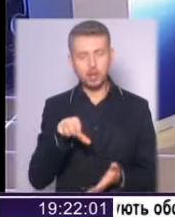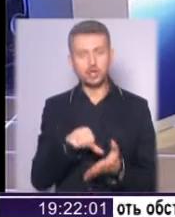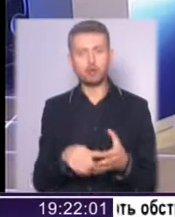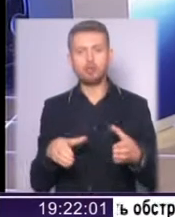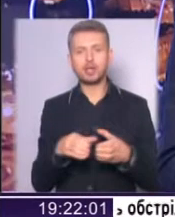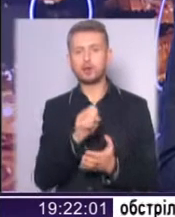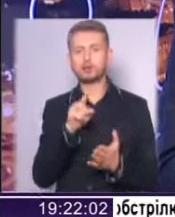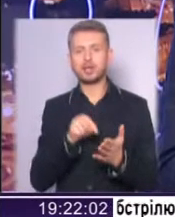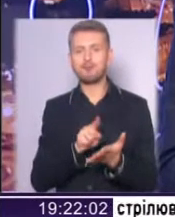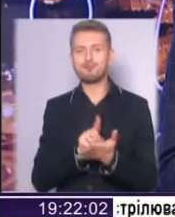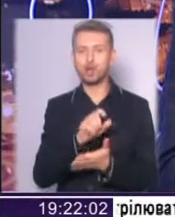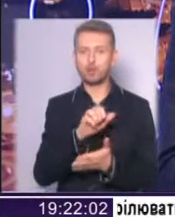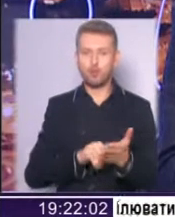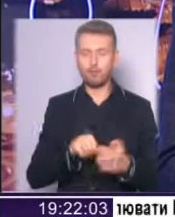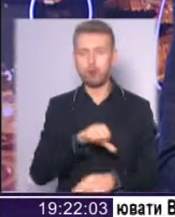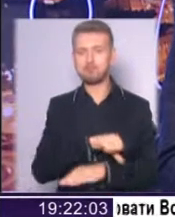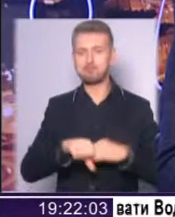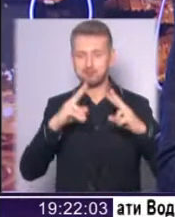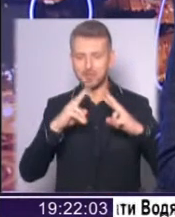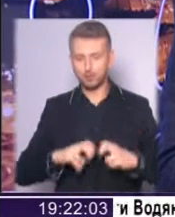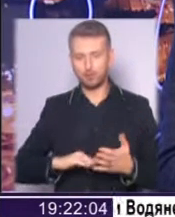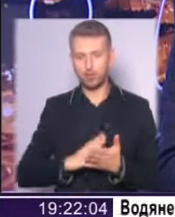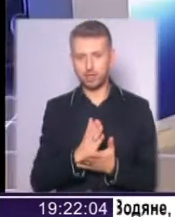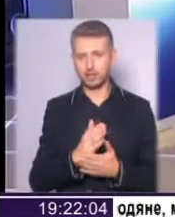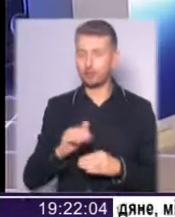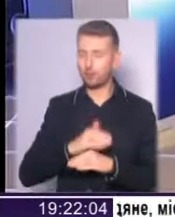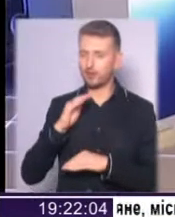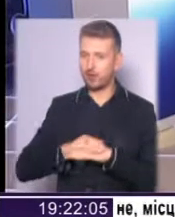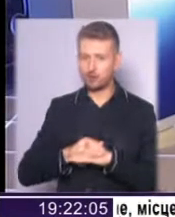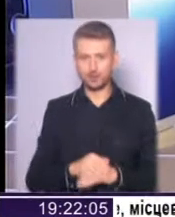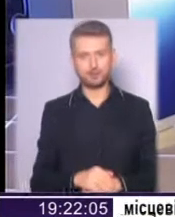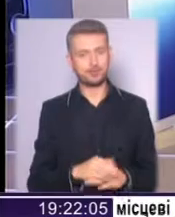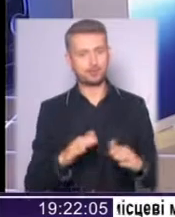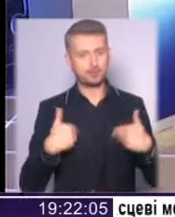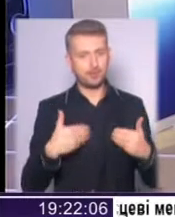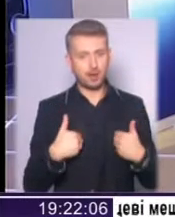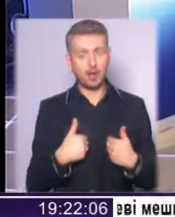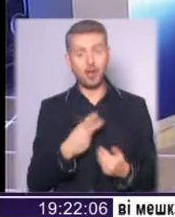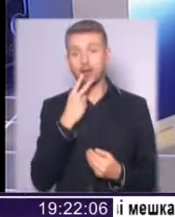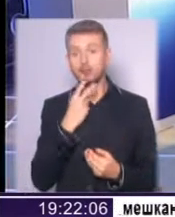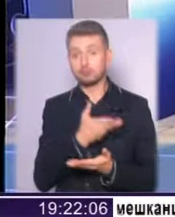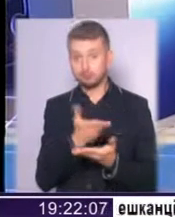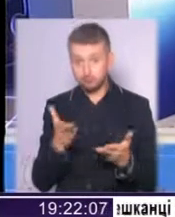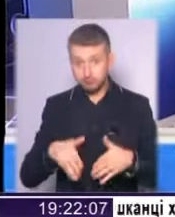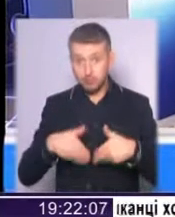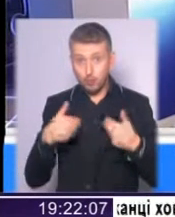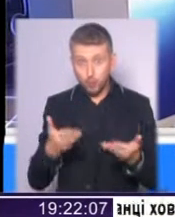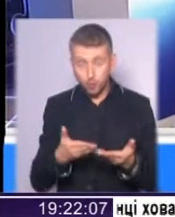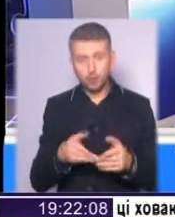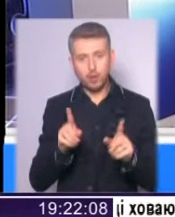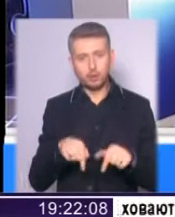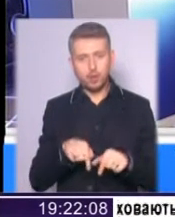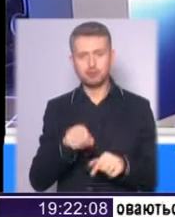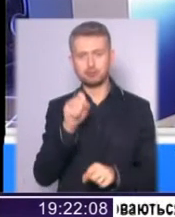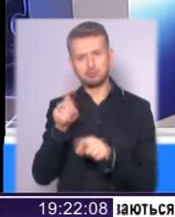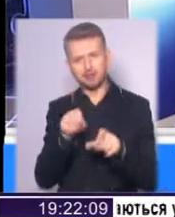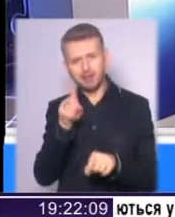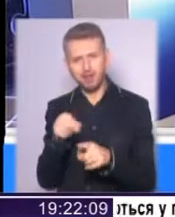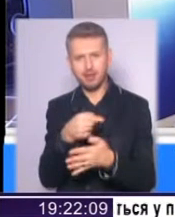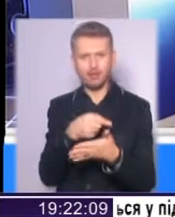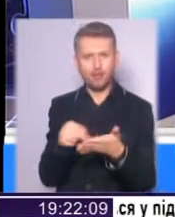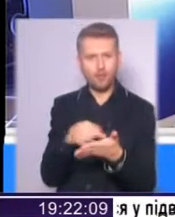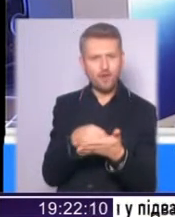митної політики. Добрий вам вечір. Доброго вечора. Глядачам пропоную долучатися зі своїми запитаннями, зі своїми зауваженнями. Будь ласка,